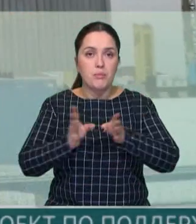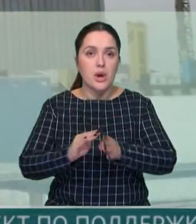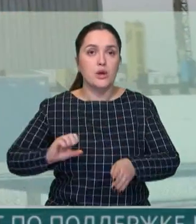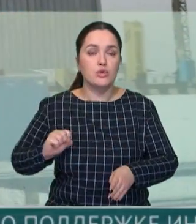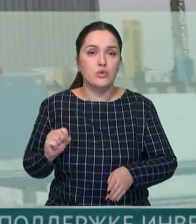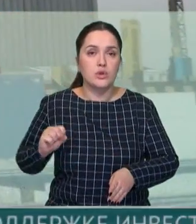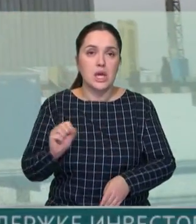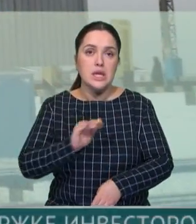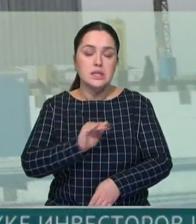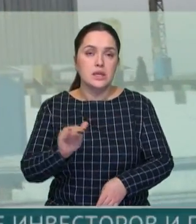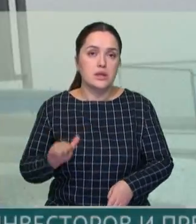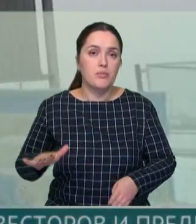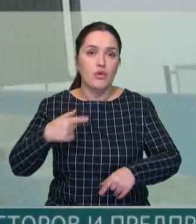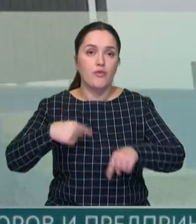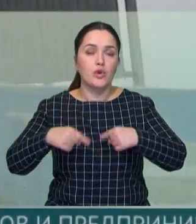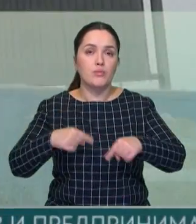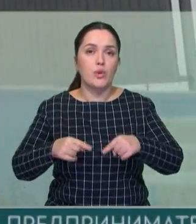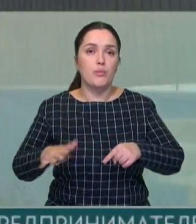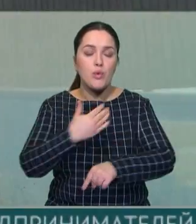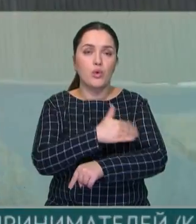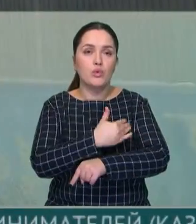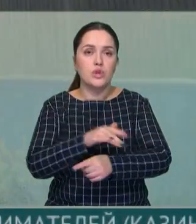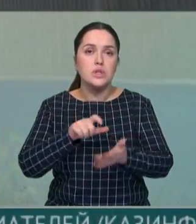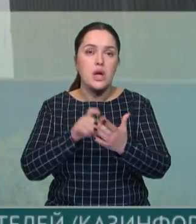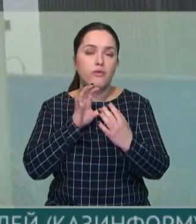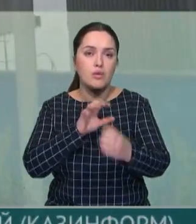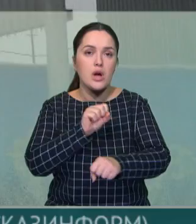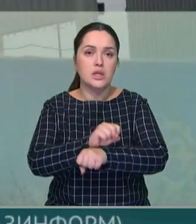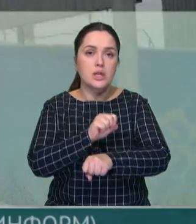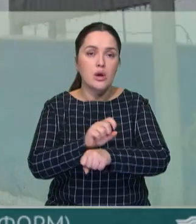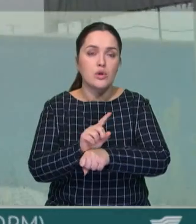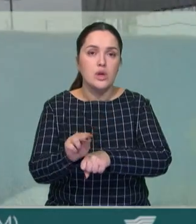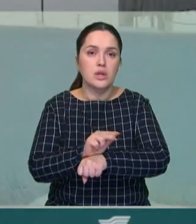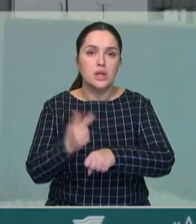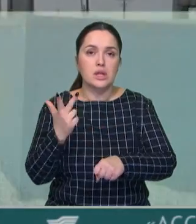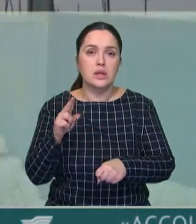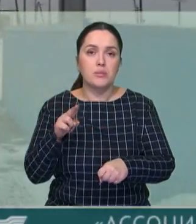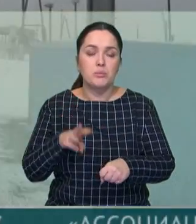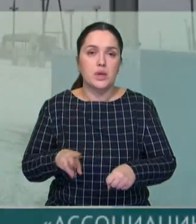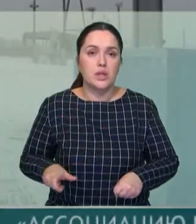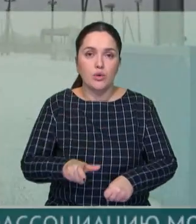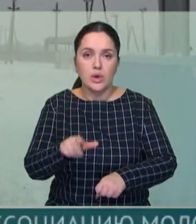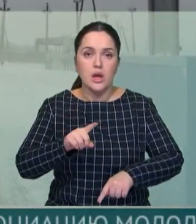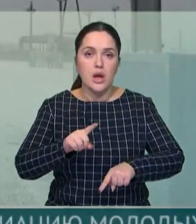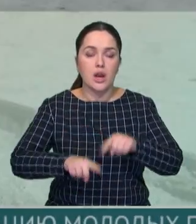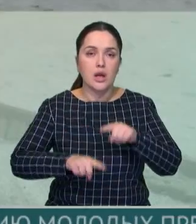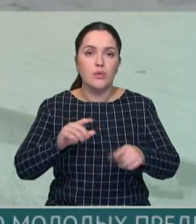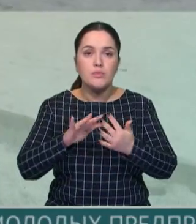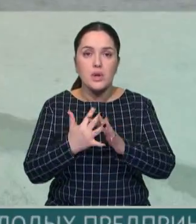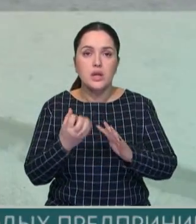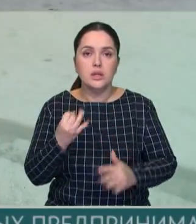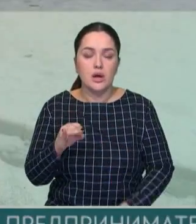детскую площадку, футбольное поле, уличную сцену и автобусную остановку, а также реконструировал 3 километра дороги в родном